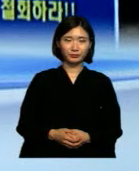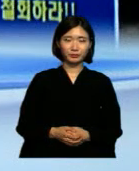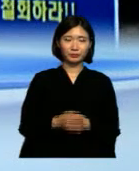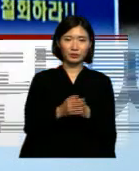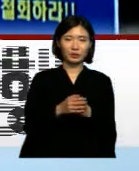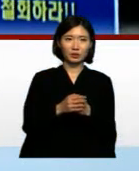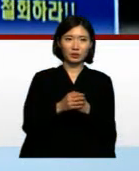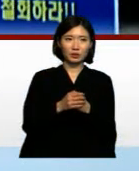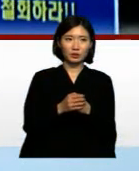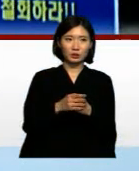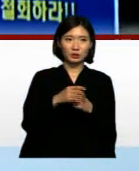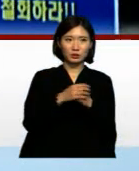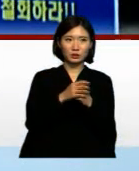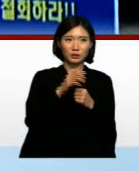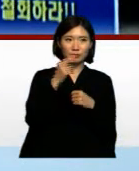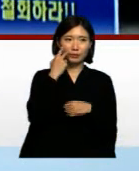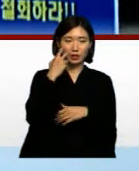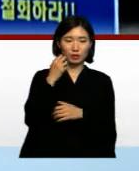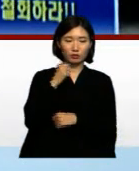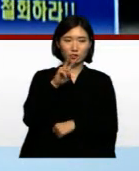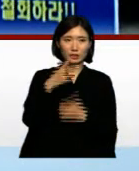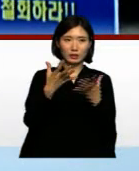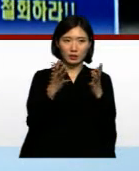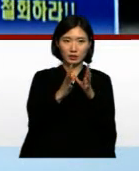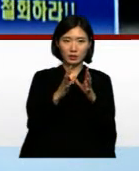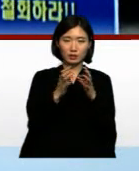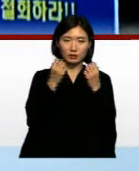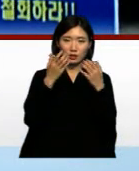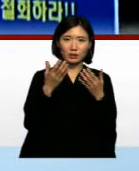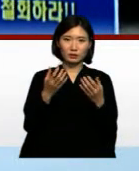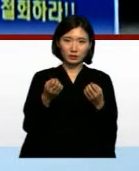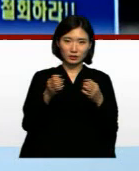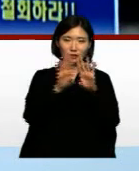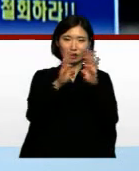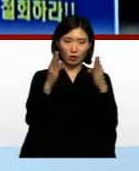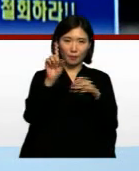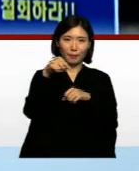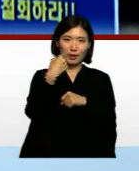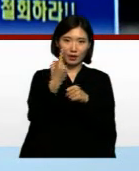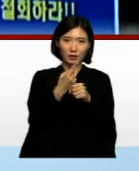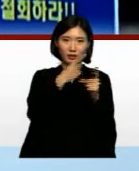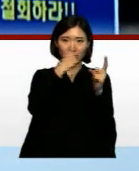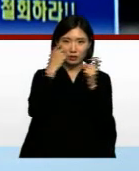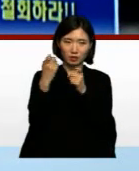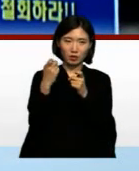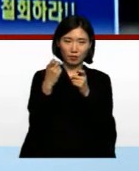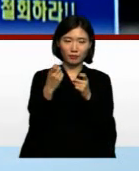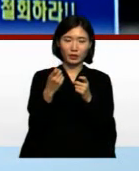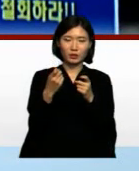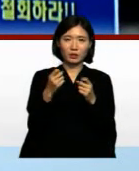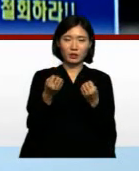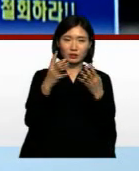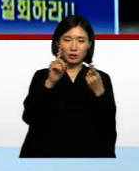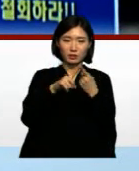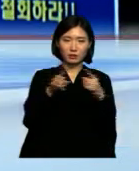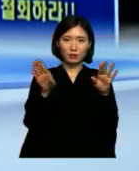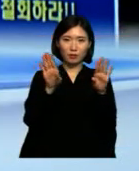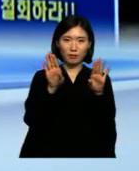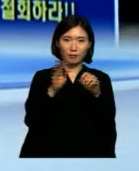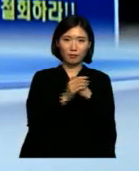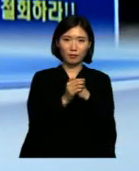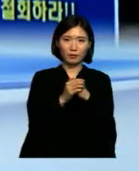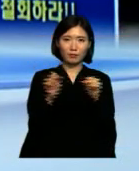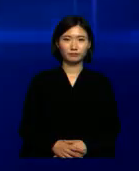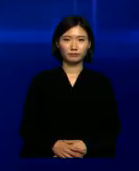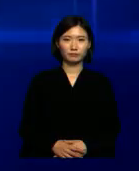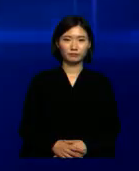지난 10일 의정부 미 이사단 창설 100주년을 기념하는 콘서트가 파행을 겪었습니다. 어떤 연유인지 전병천 기자가